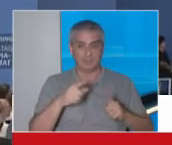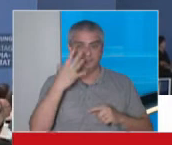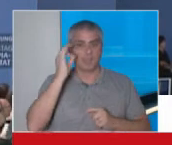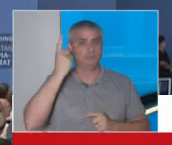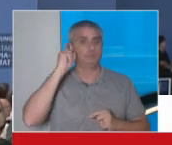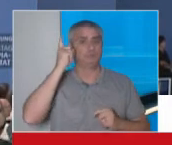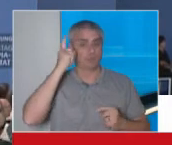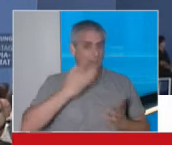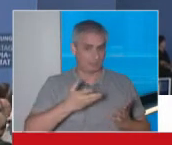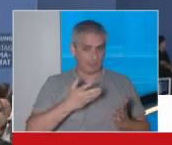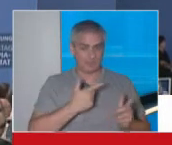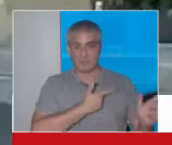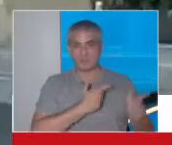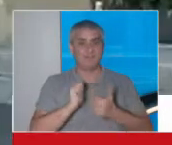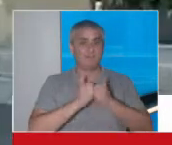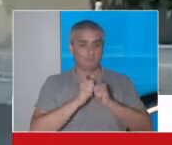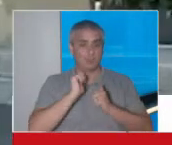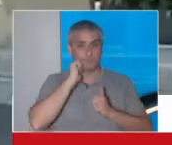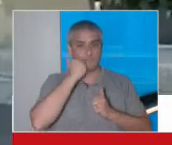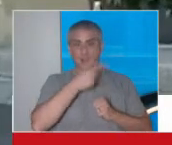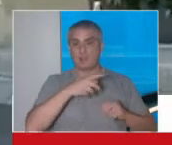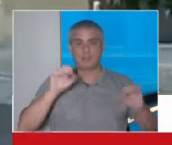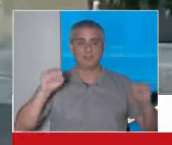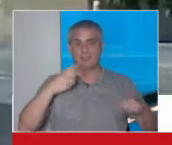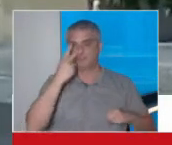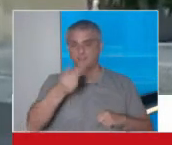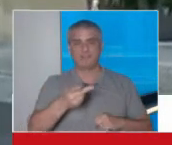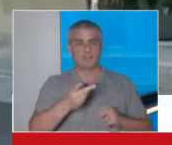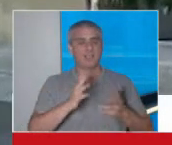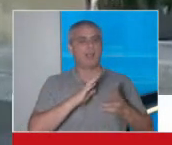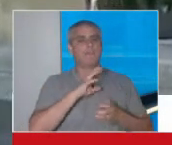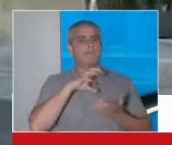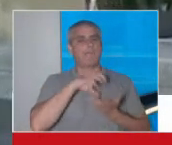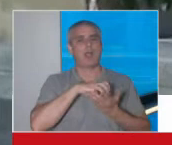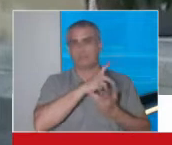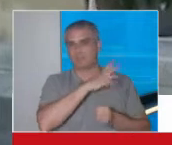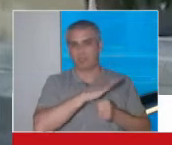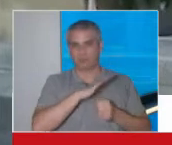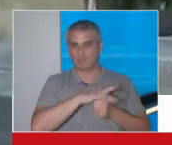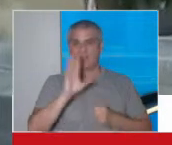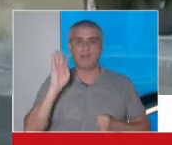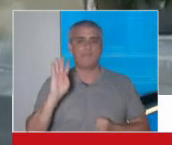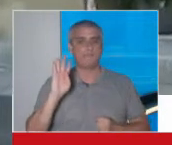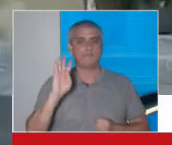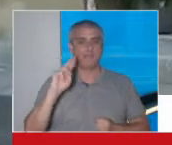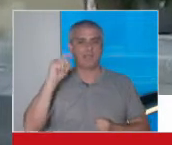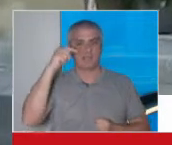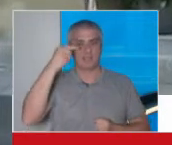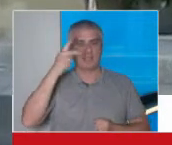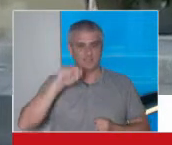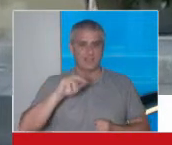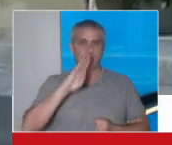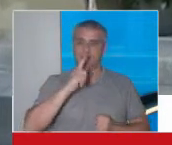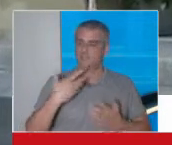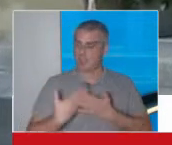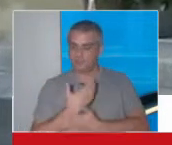50 שנה לטבח הספורטאים. מחר יבקר הנשיא בברגן בלזן. ואתם יודעים, החיבור הזה, יובל, של